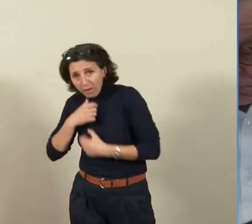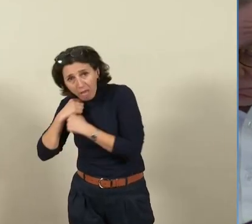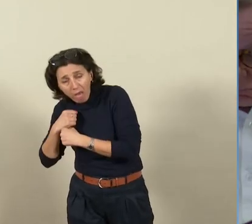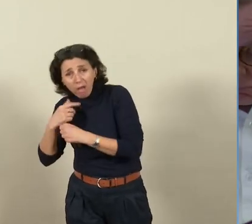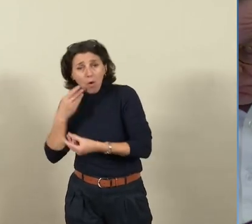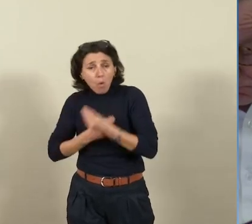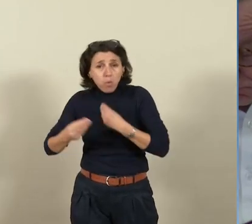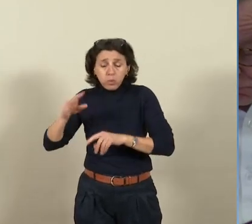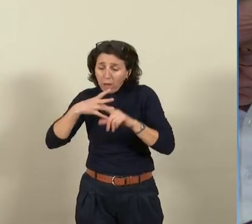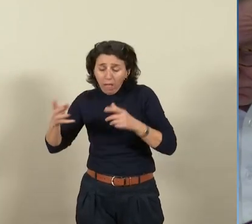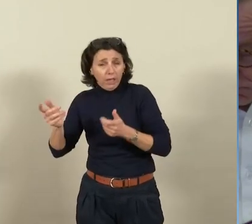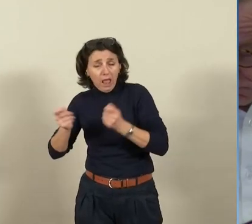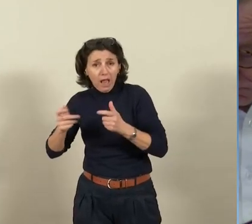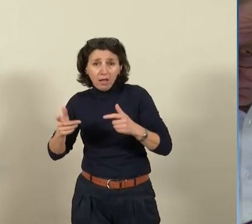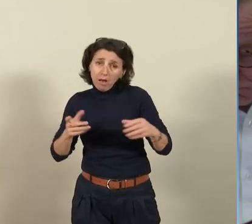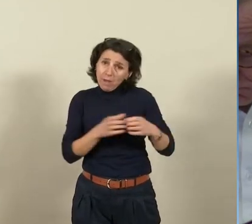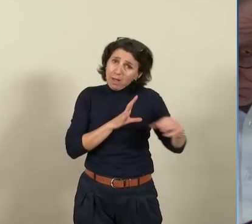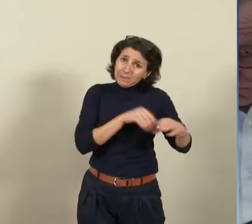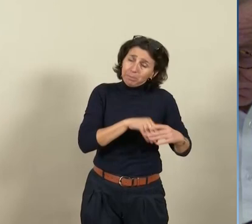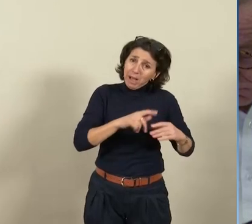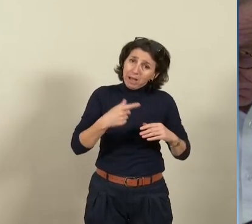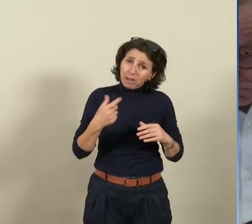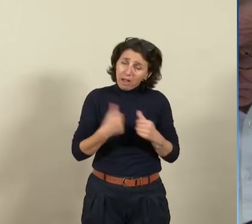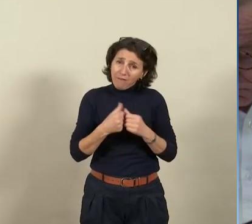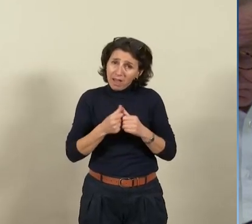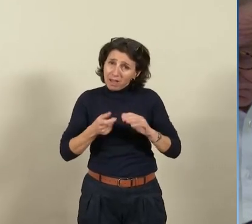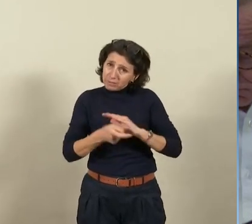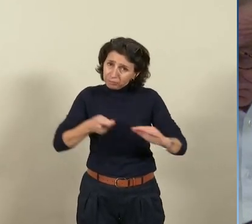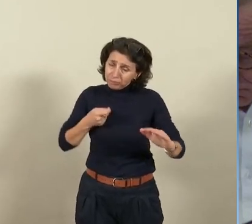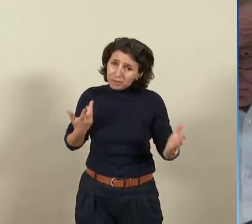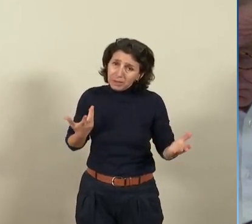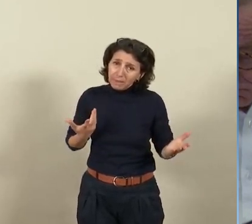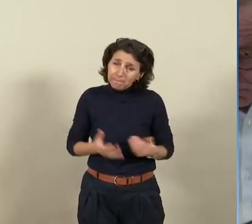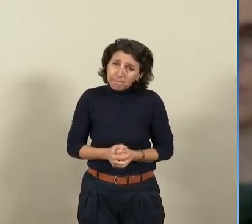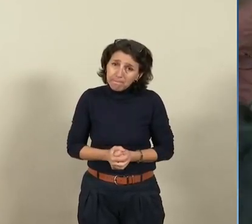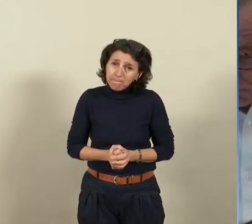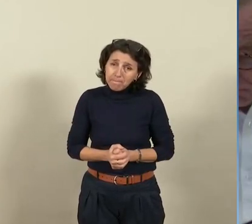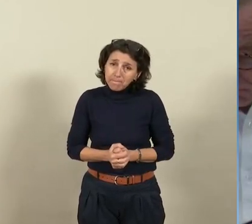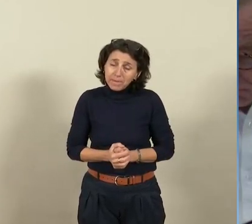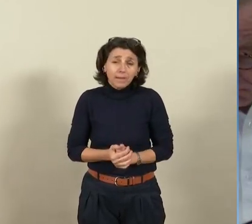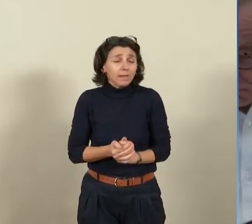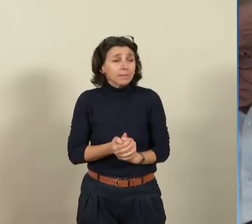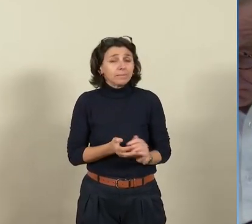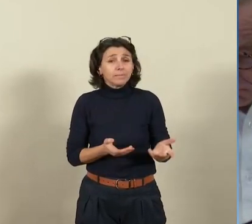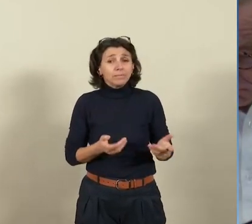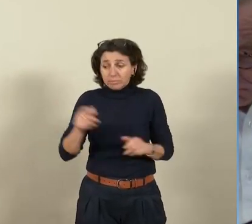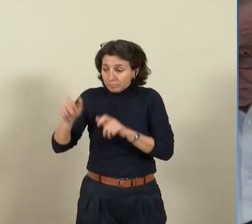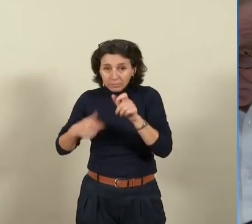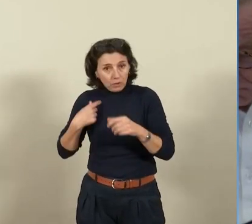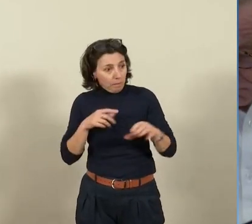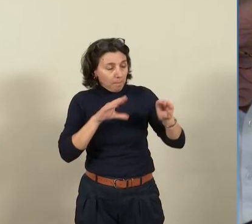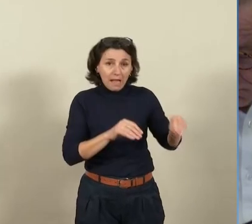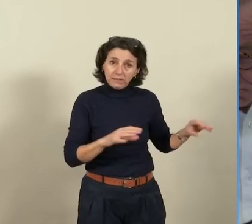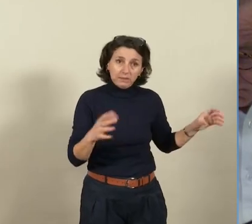permettaient pas ou par ou pour d'autres raisons il compris peut-être que ces personnes n'y auront pas trouvé de